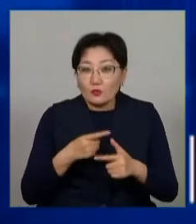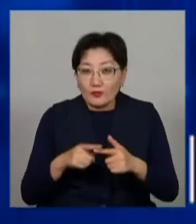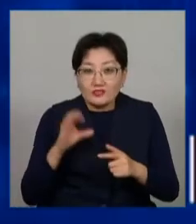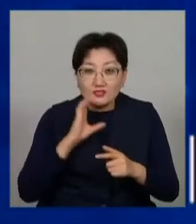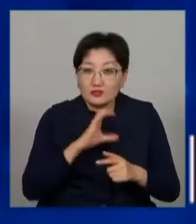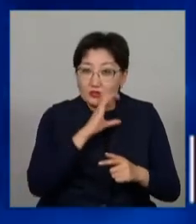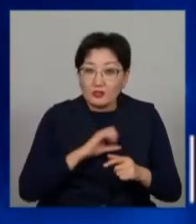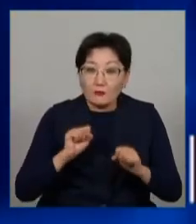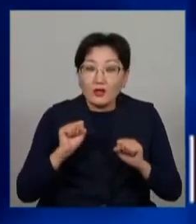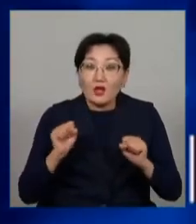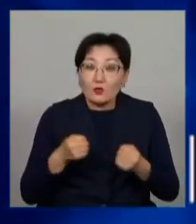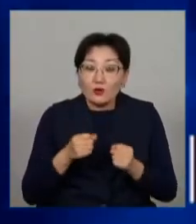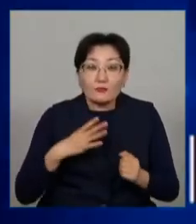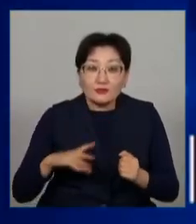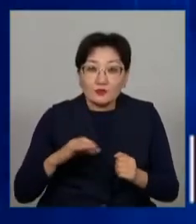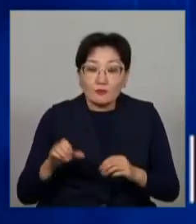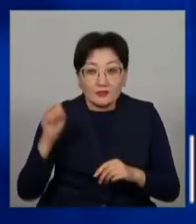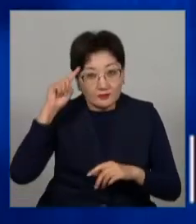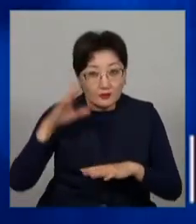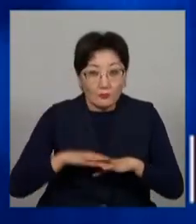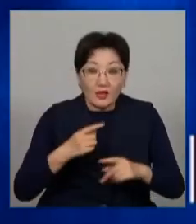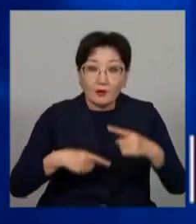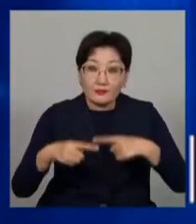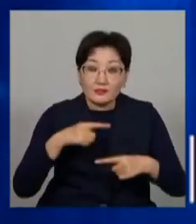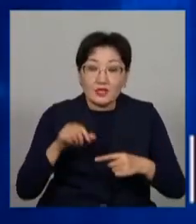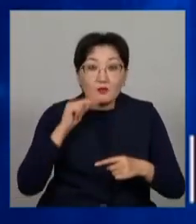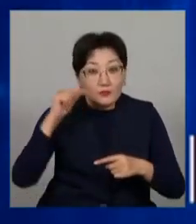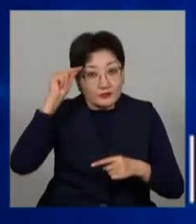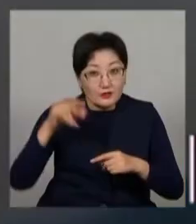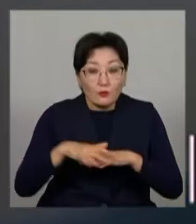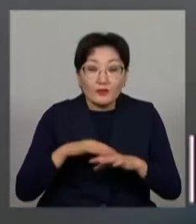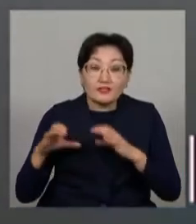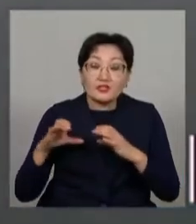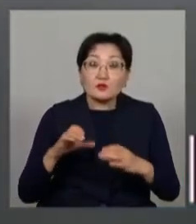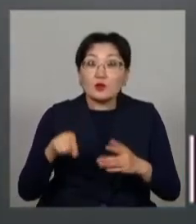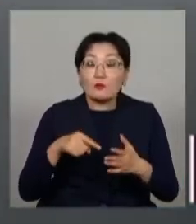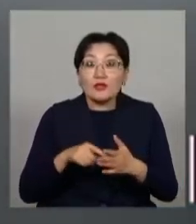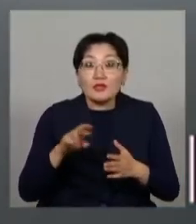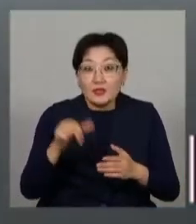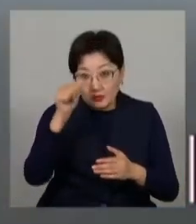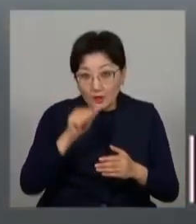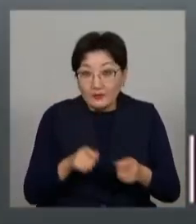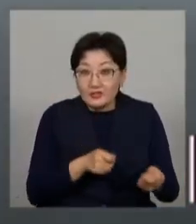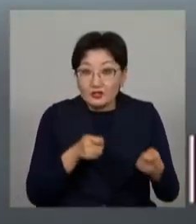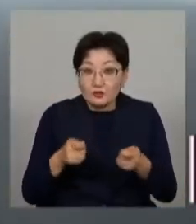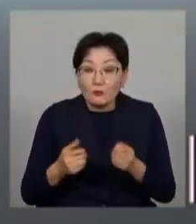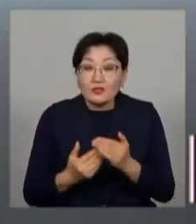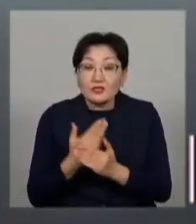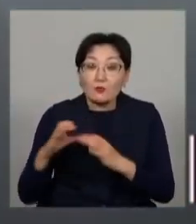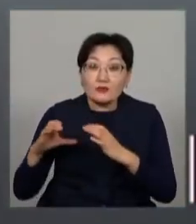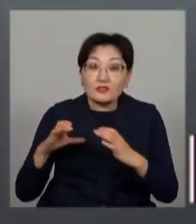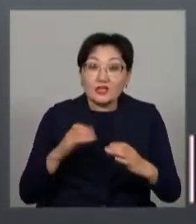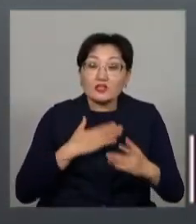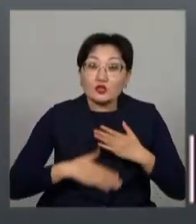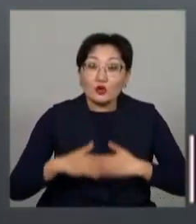солтүстіктің аязына шыдамады ма? Әйтеуір әкімдік кері қайтарыпты. Қытайлық қоғамдық көліктерді қалаға қаңтарда әкелген еді. Ал жаңарған автобустарға